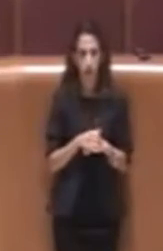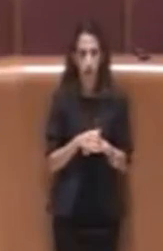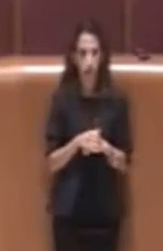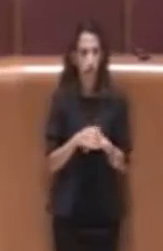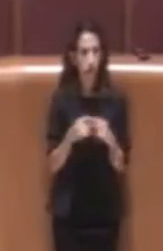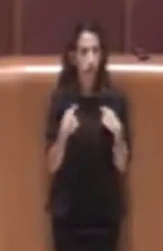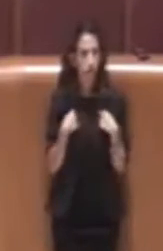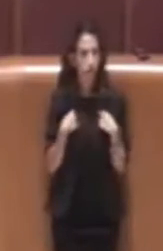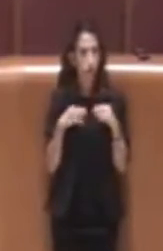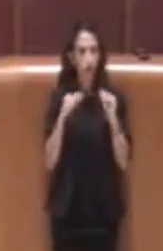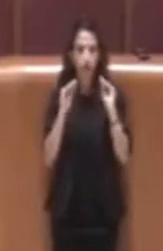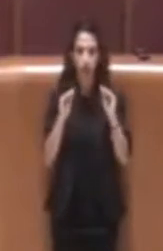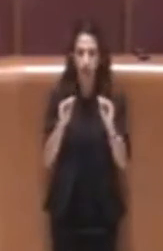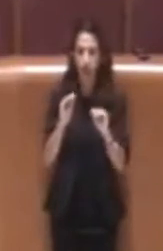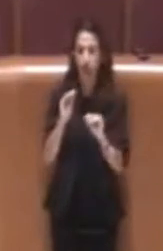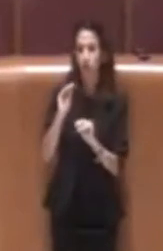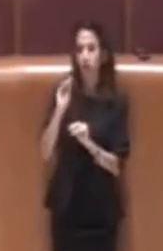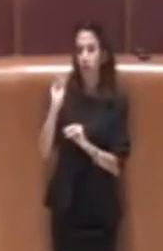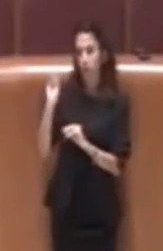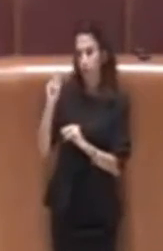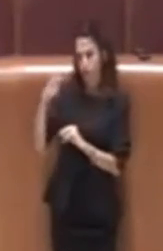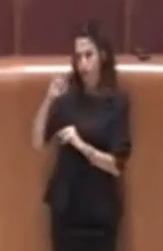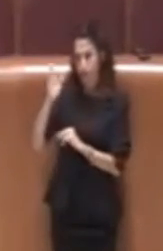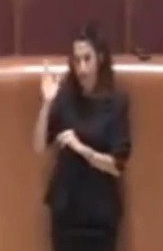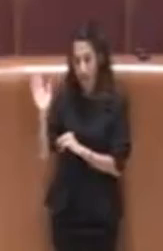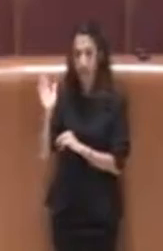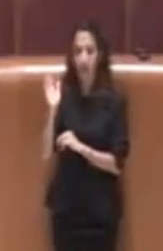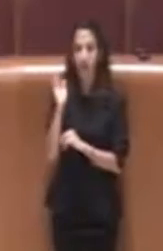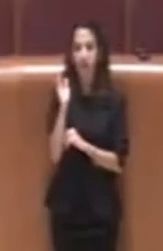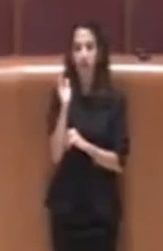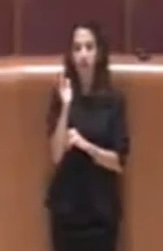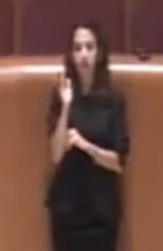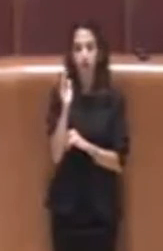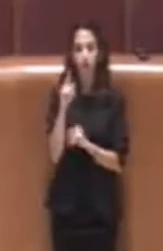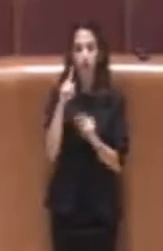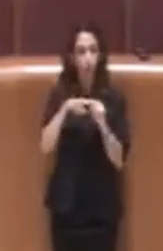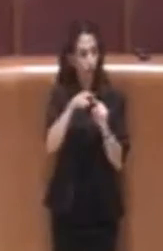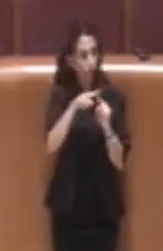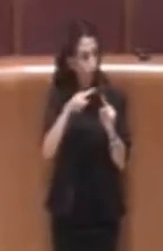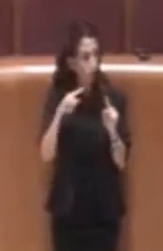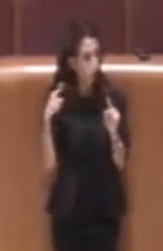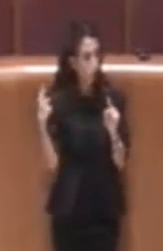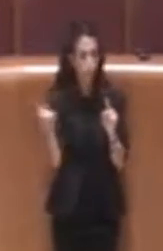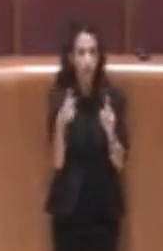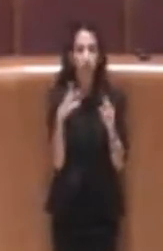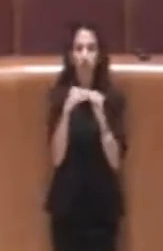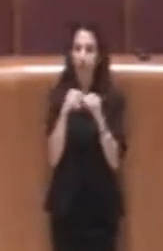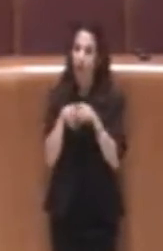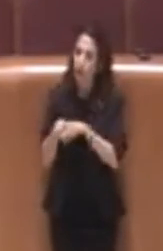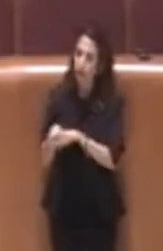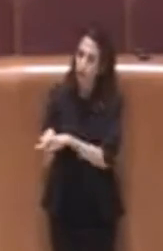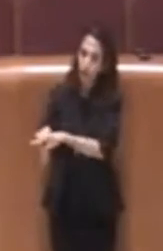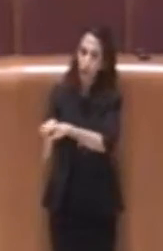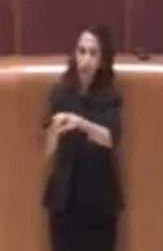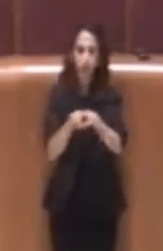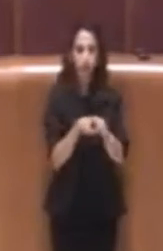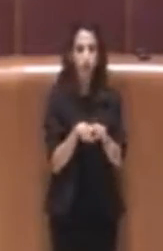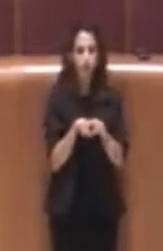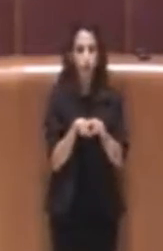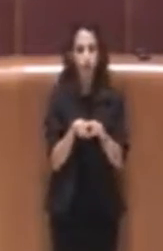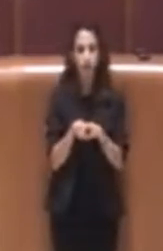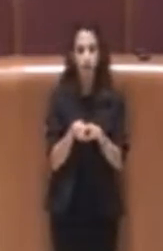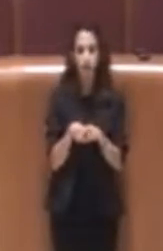io chiedo, Presidente, e mi auguro che tutti in aula facciano lo stesso, di chiedere